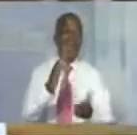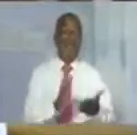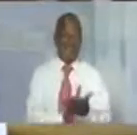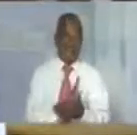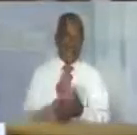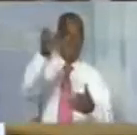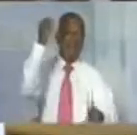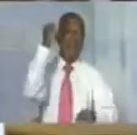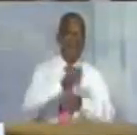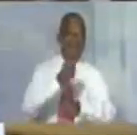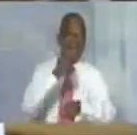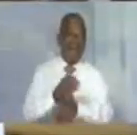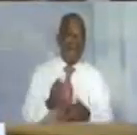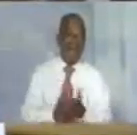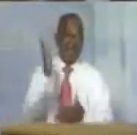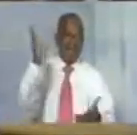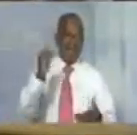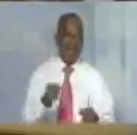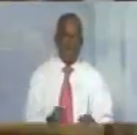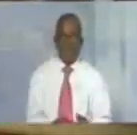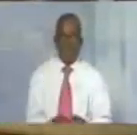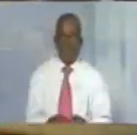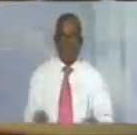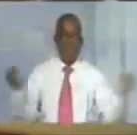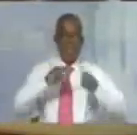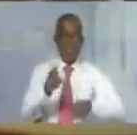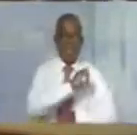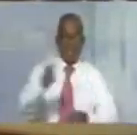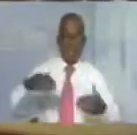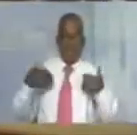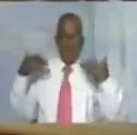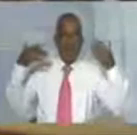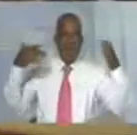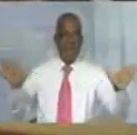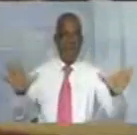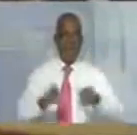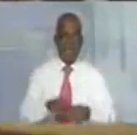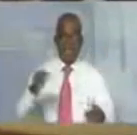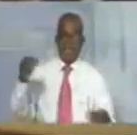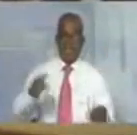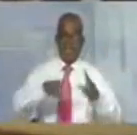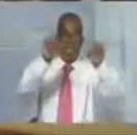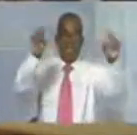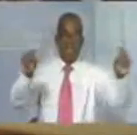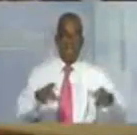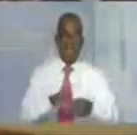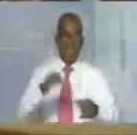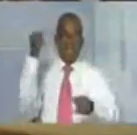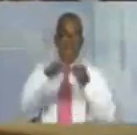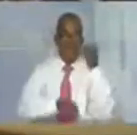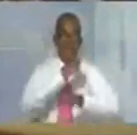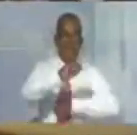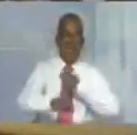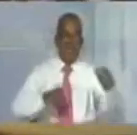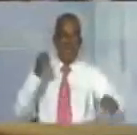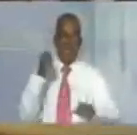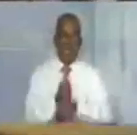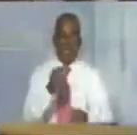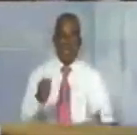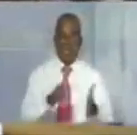d'année, la meilleure classe de quatrième à la rentrée commence par prendre les cours dans cette